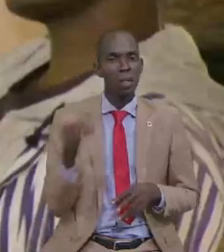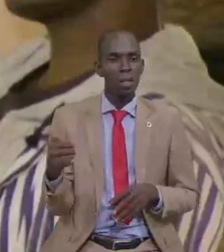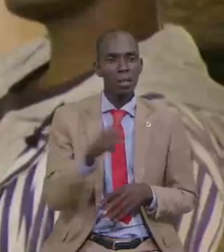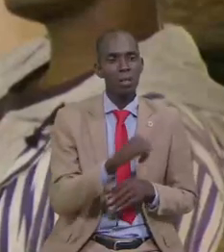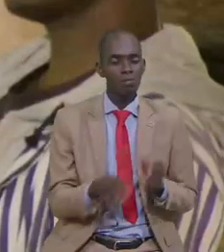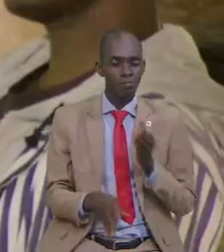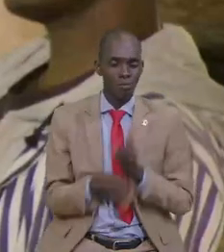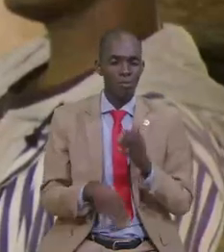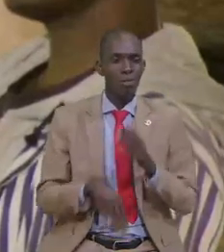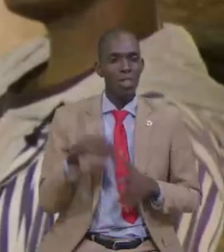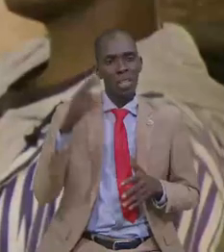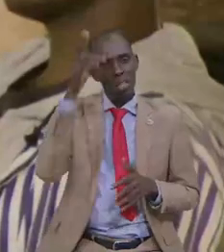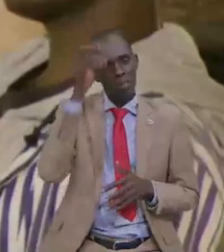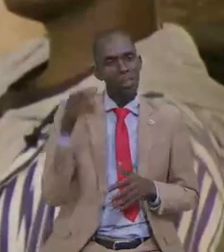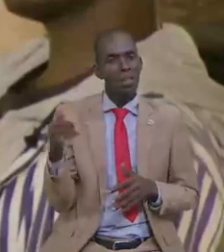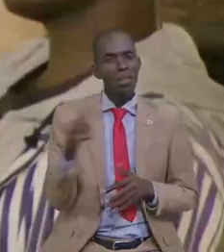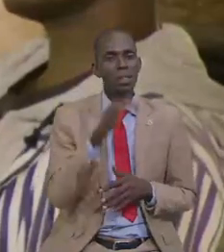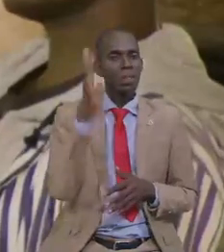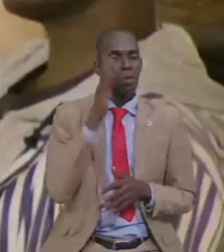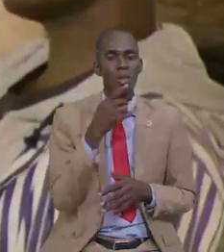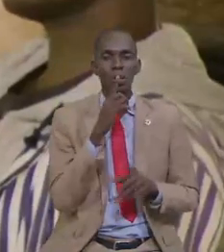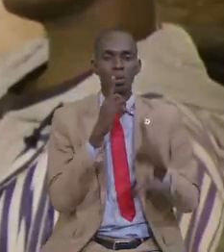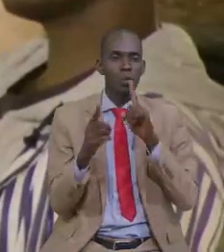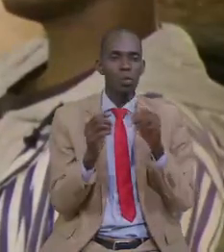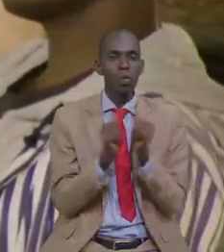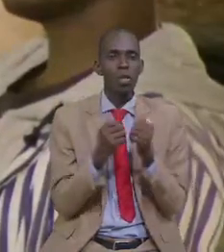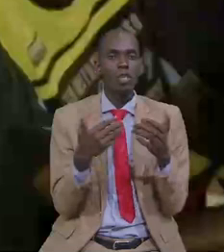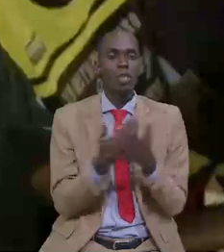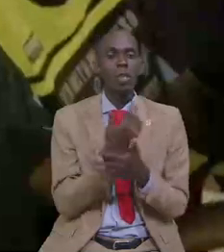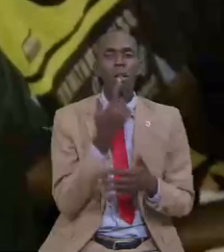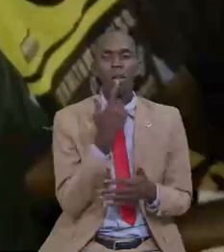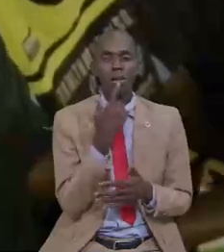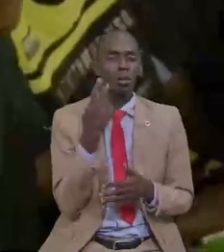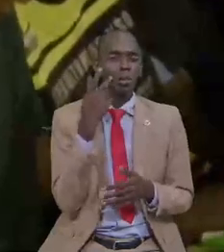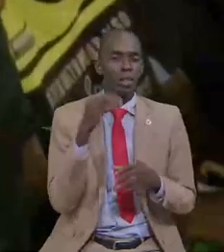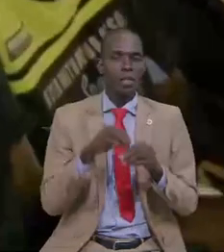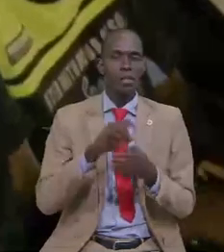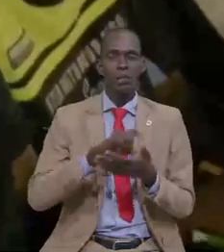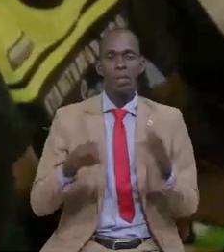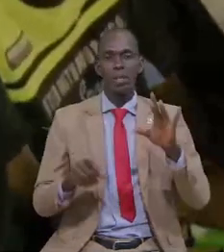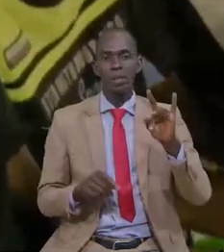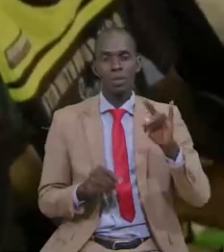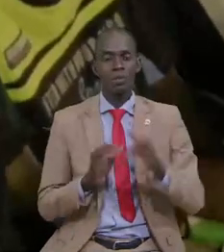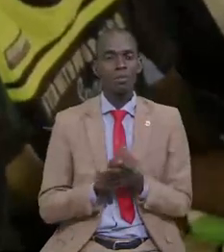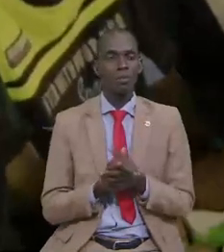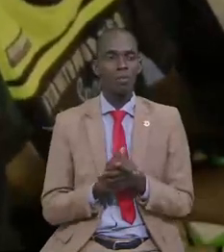ils chasseront les démons. Et parleront de nouvelles langues. Verset